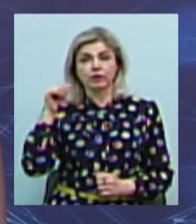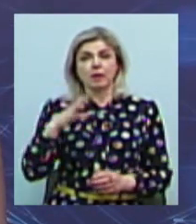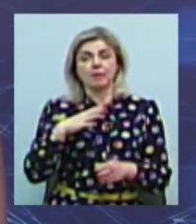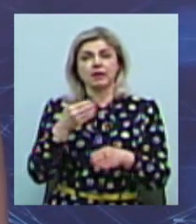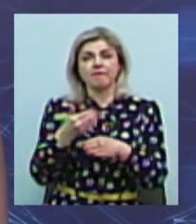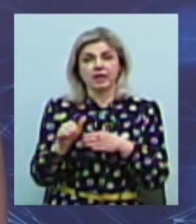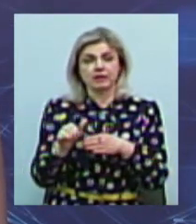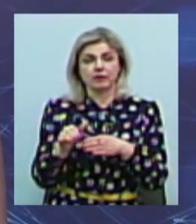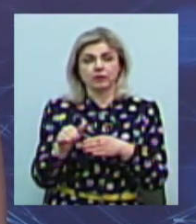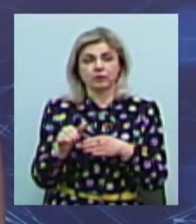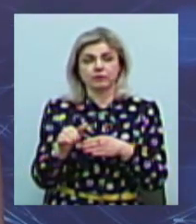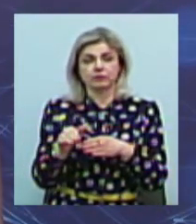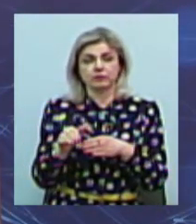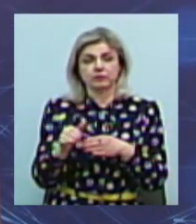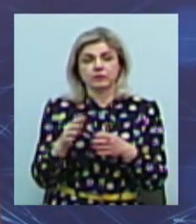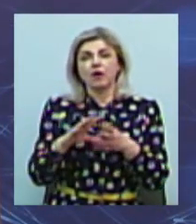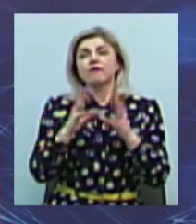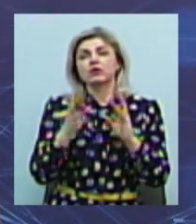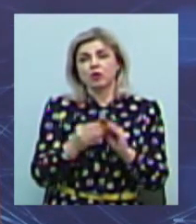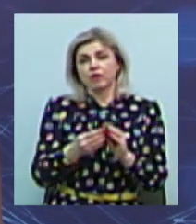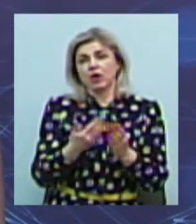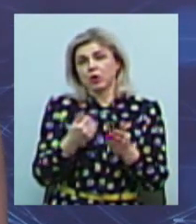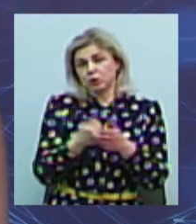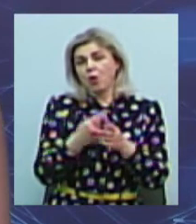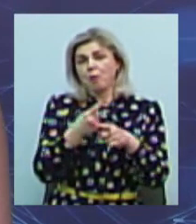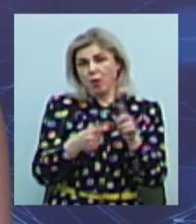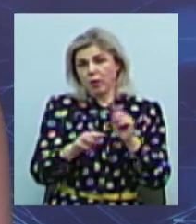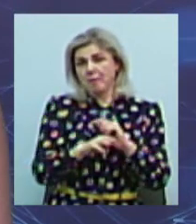виділено всього десь до півмільйона